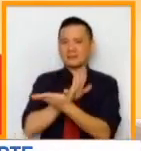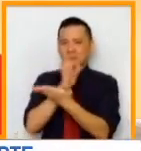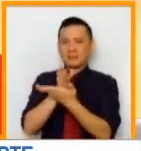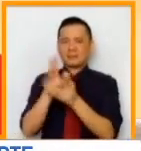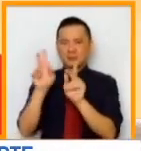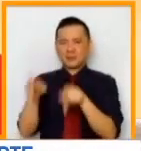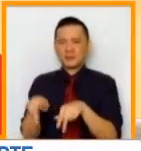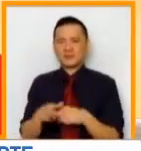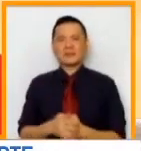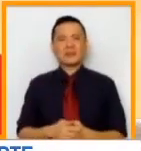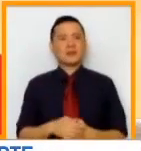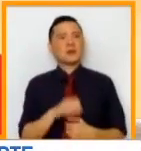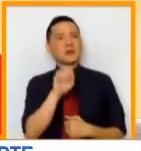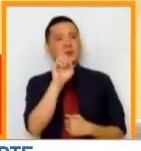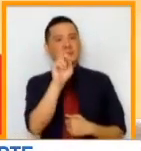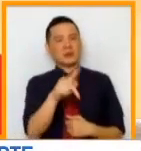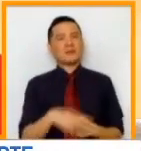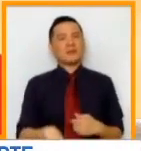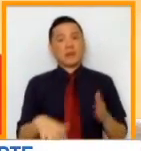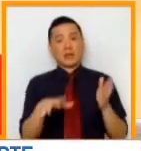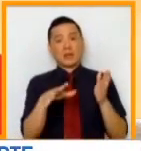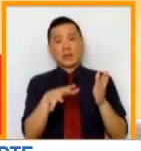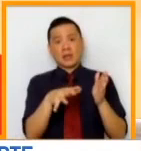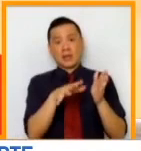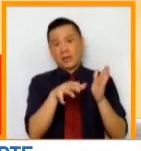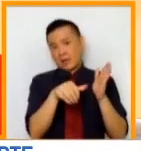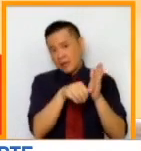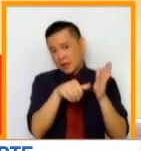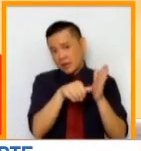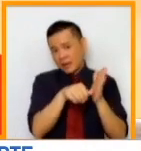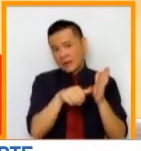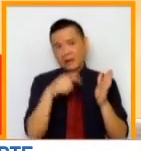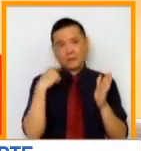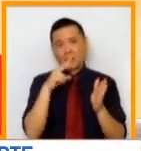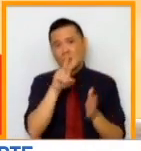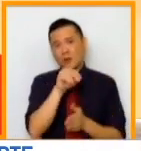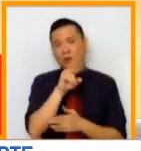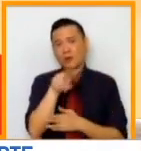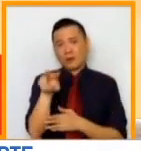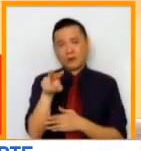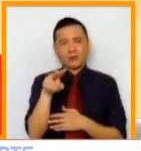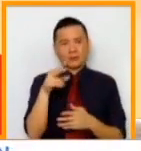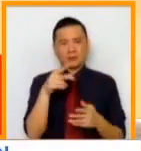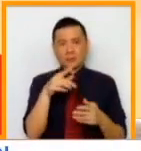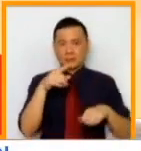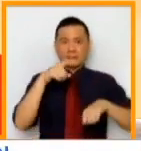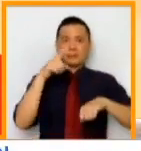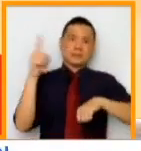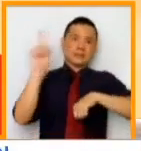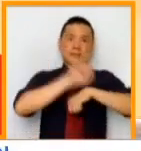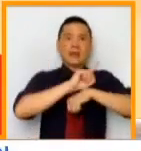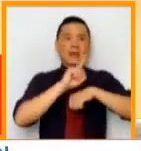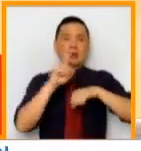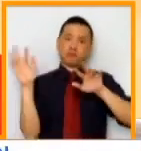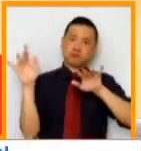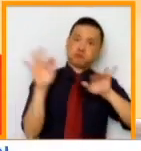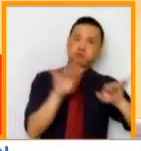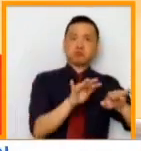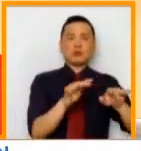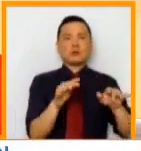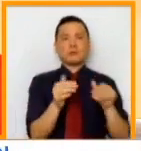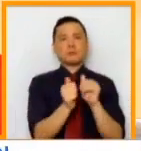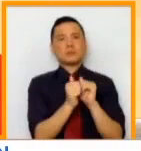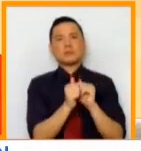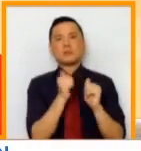sa election 2022. May mga pagbabago pa tayo sa protocols? May mga sasalubong ba ng mga banda? O paano